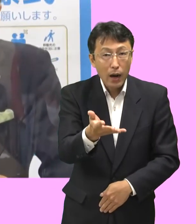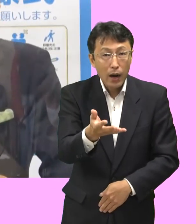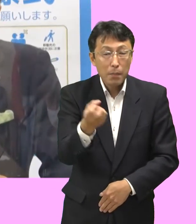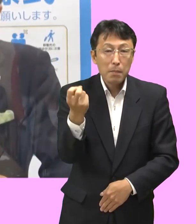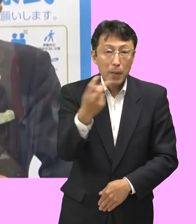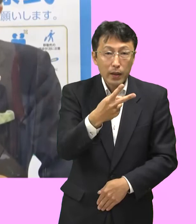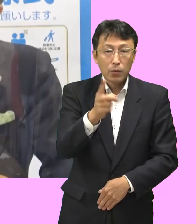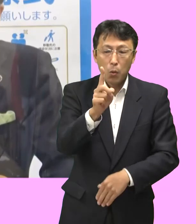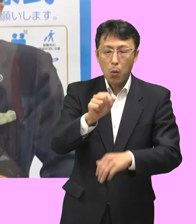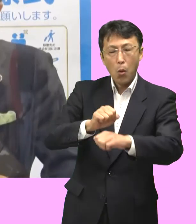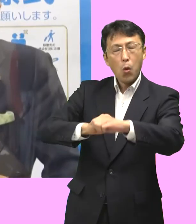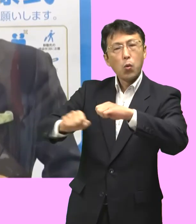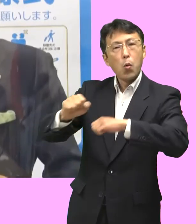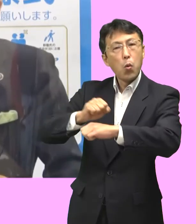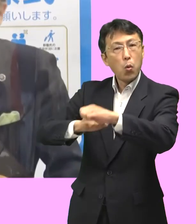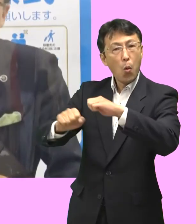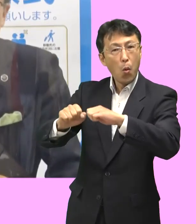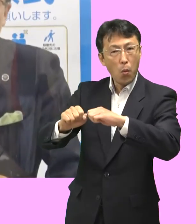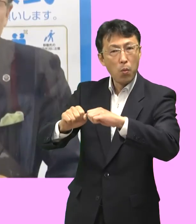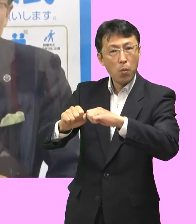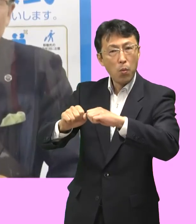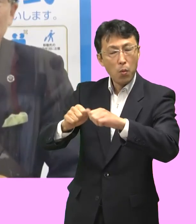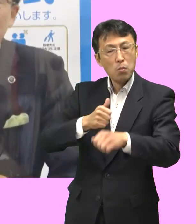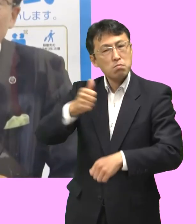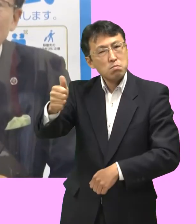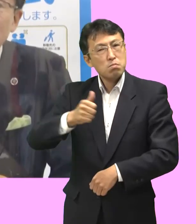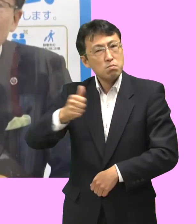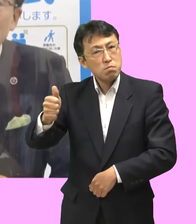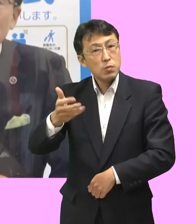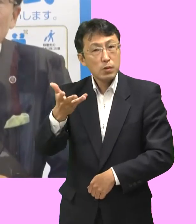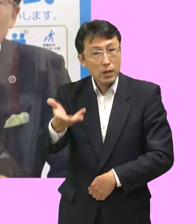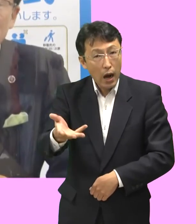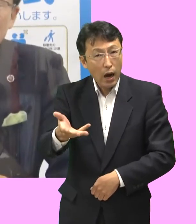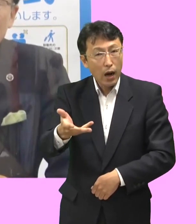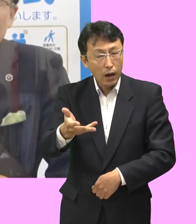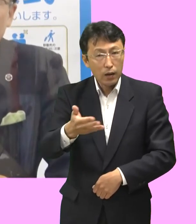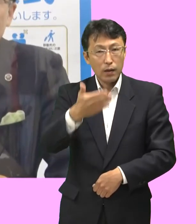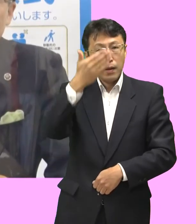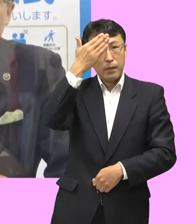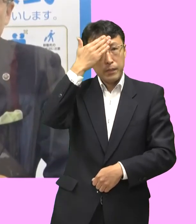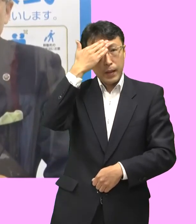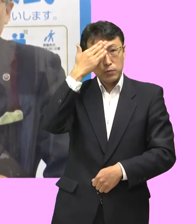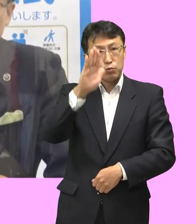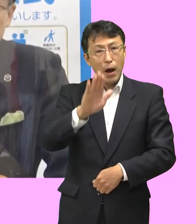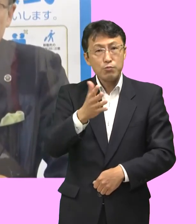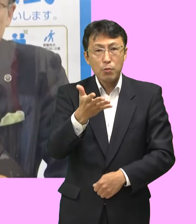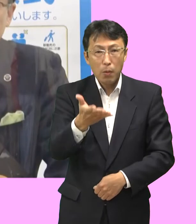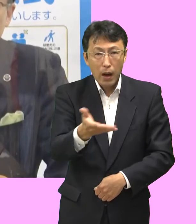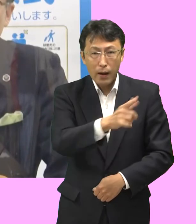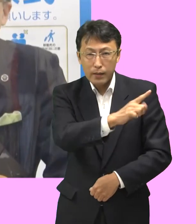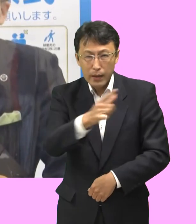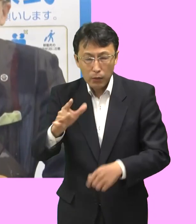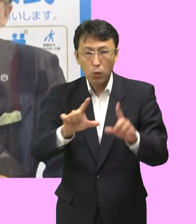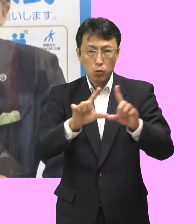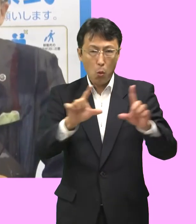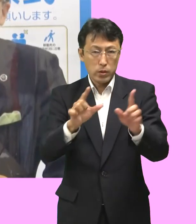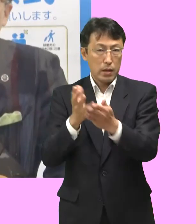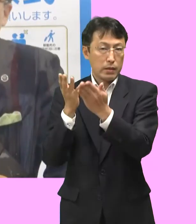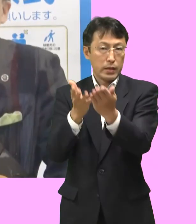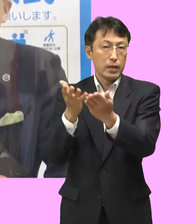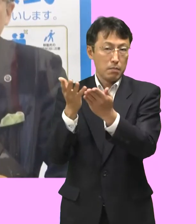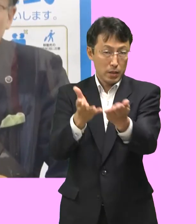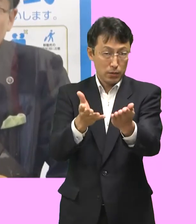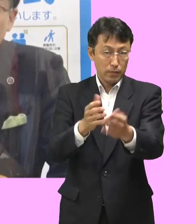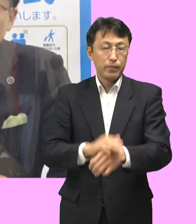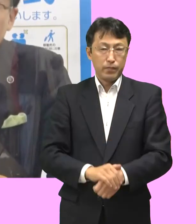動を、あるいは今どのような症状とかですね、そういったことは当然聞かせていただきます。あるいはどのような行動を